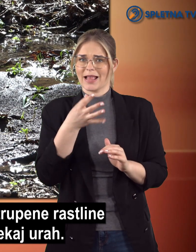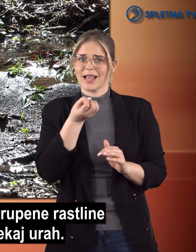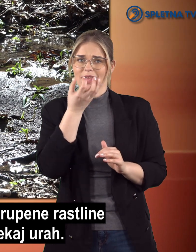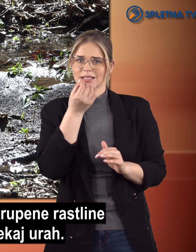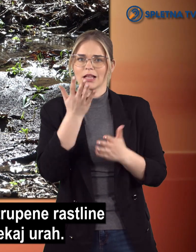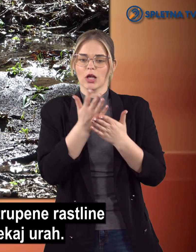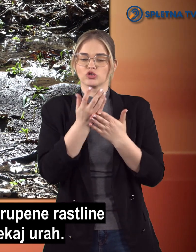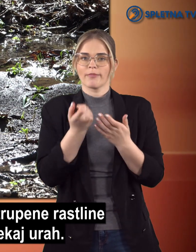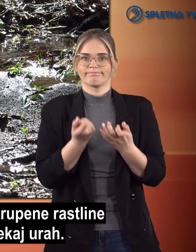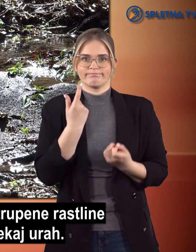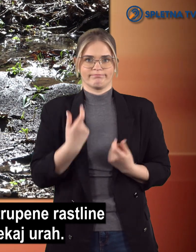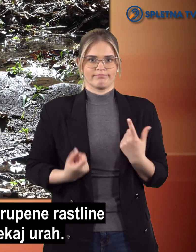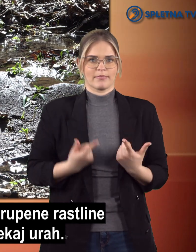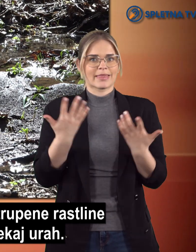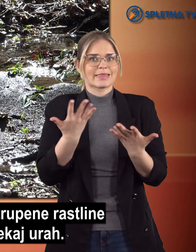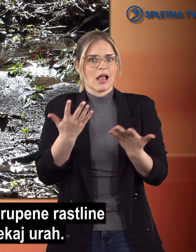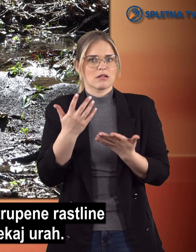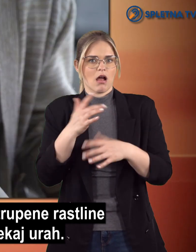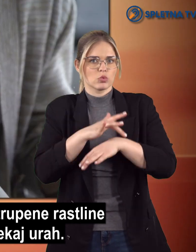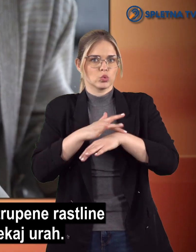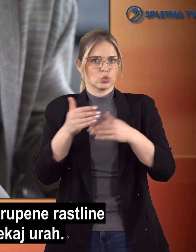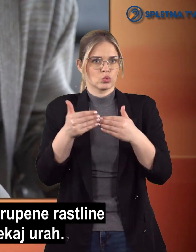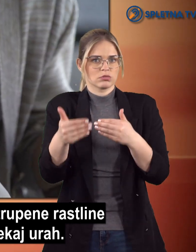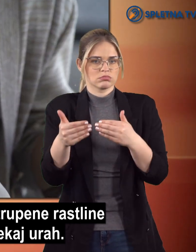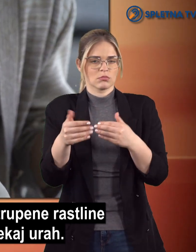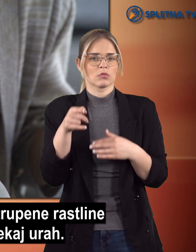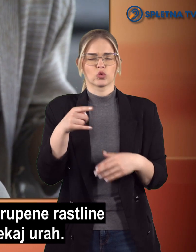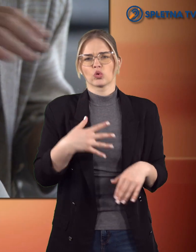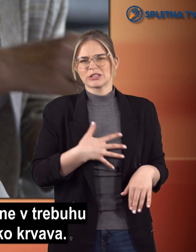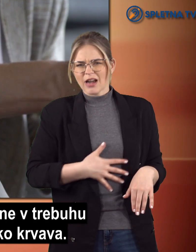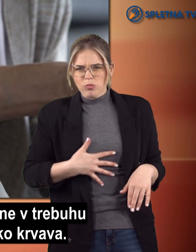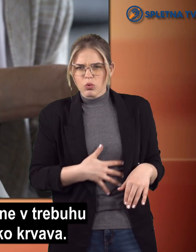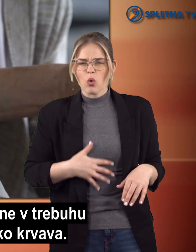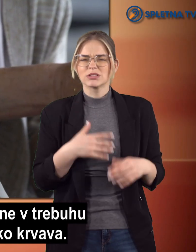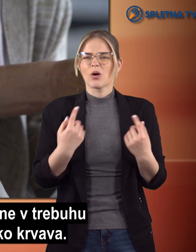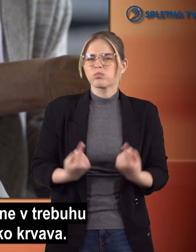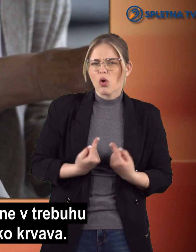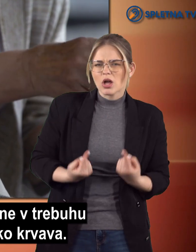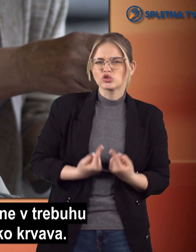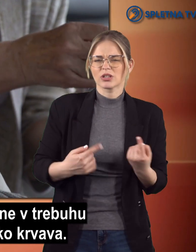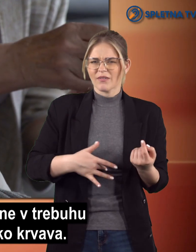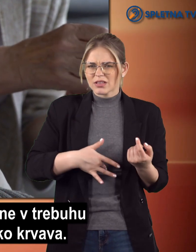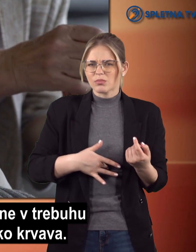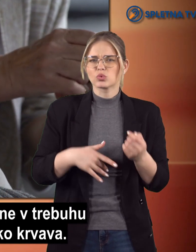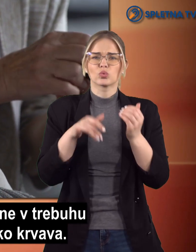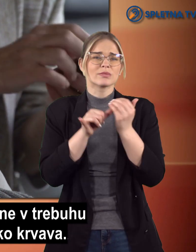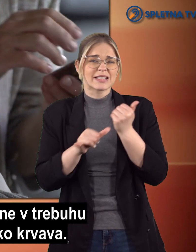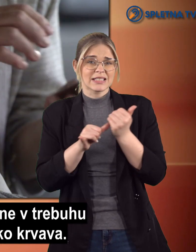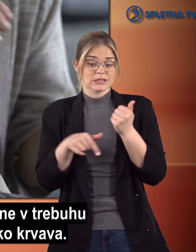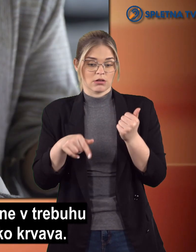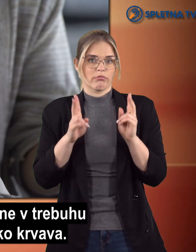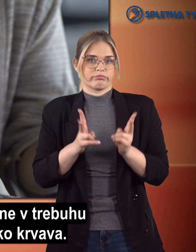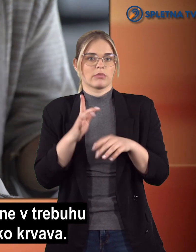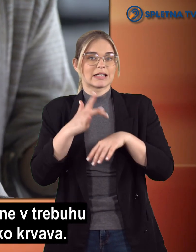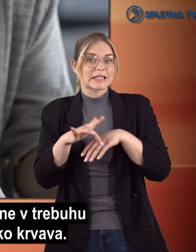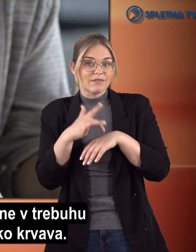Prvi znaki ob zaužitju strupene rastline se pojavijo že v nekaj urah. To so slabost, bolečine v trebuhu in